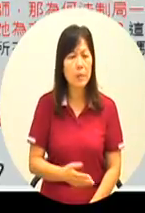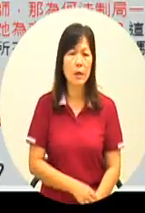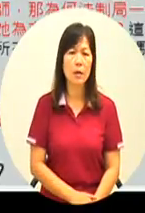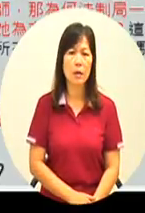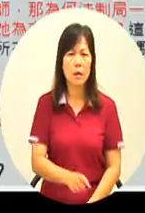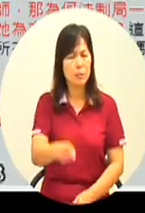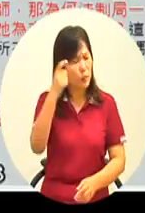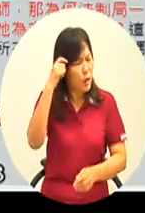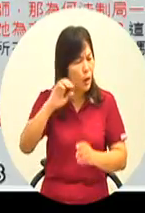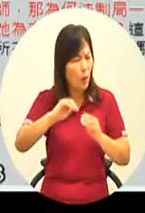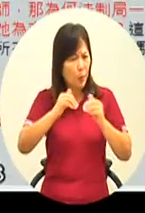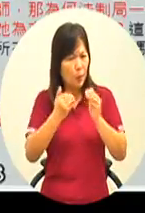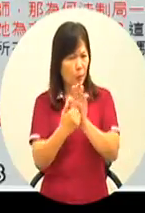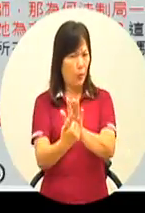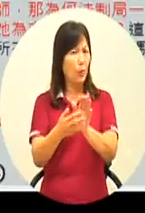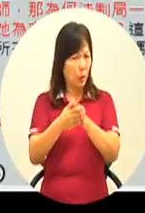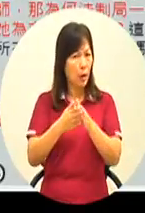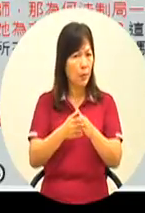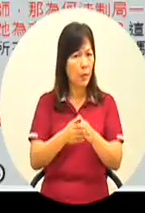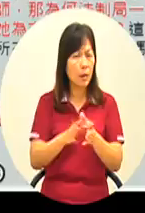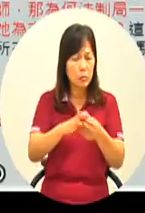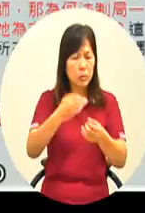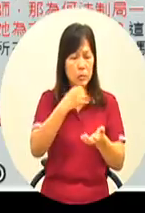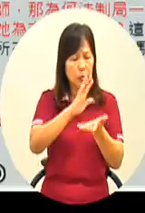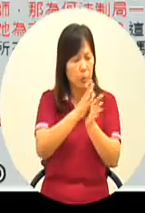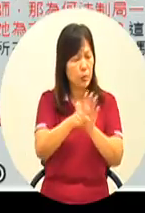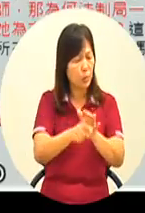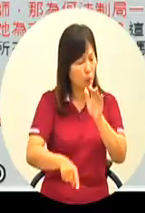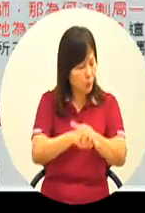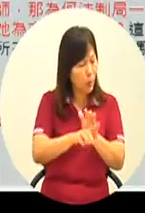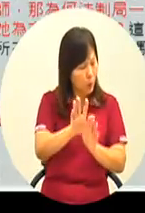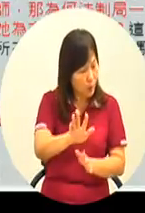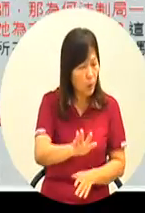道要回避吗？法制局是不是也违反了旋转门条例？